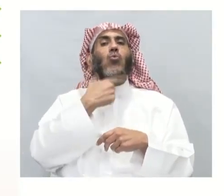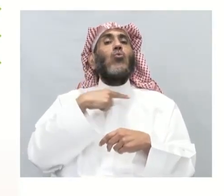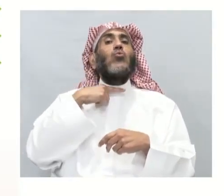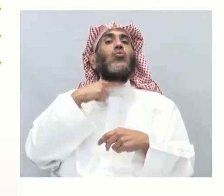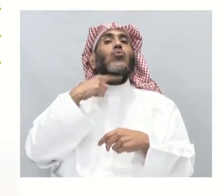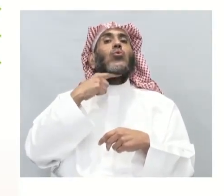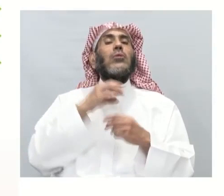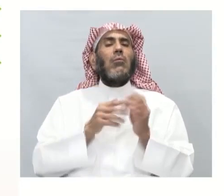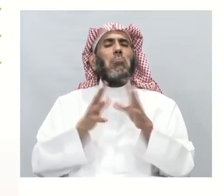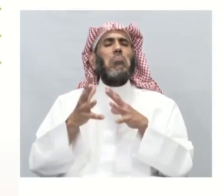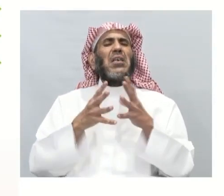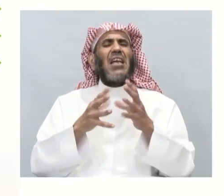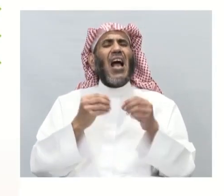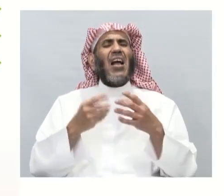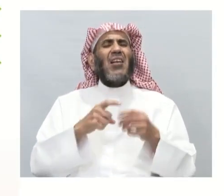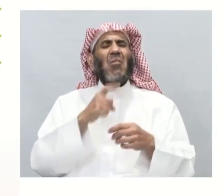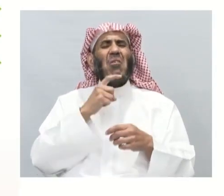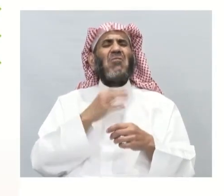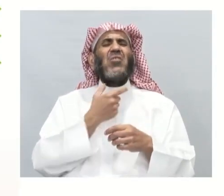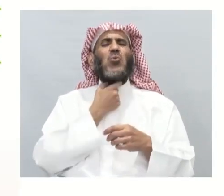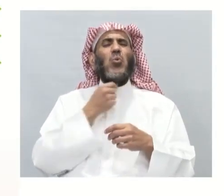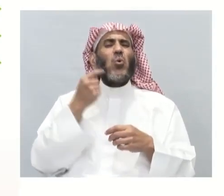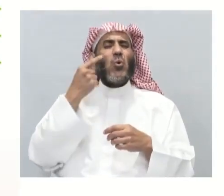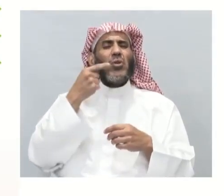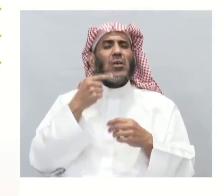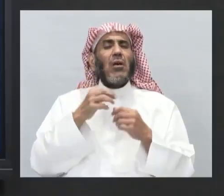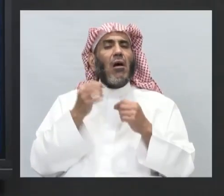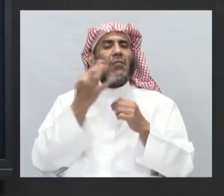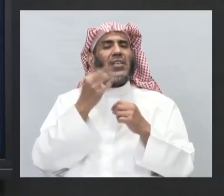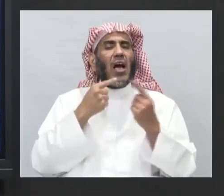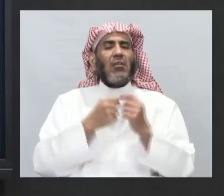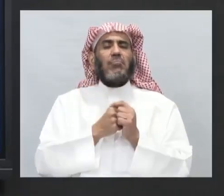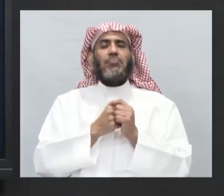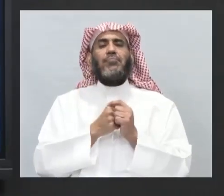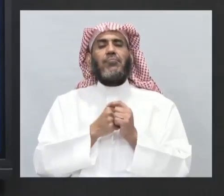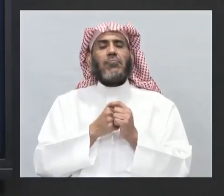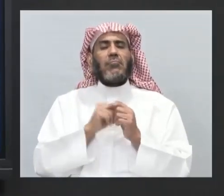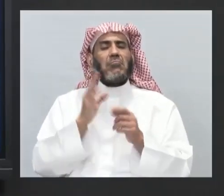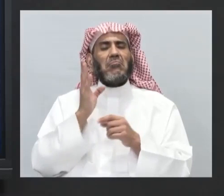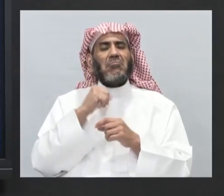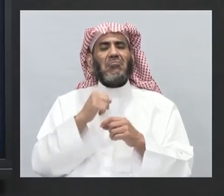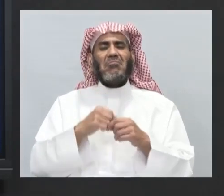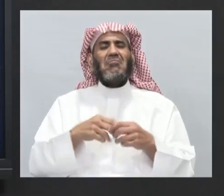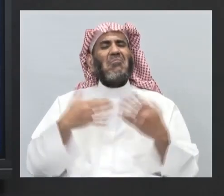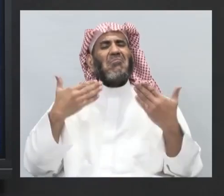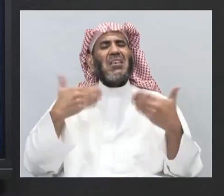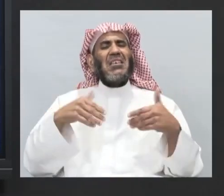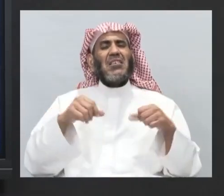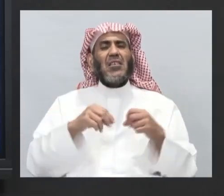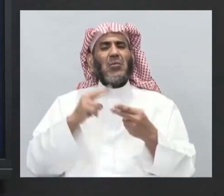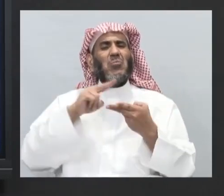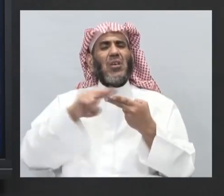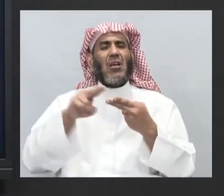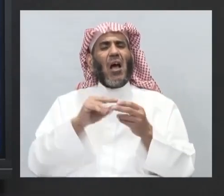المرسل يكون عنده مشاكل في النطق يكون عنده مشاكل في التخاطب كما يقال هذا لا يستطيع ايصال الرساله او سيوصلها